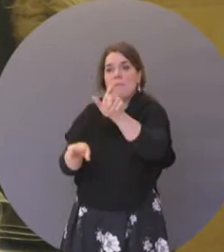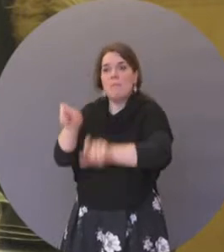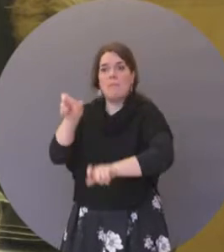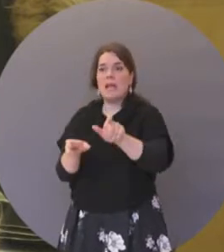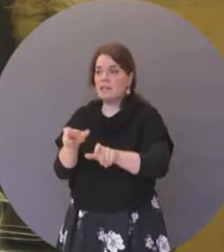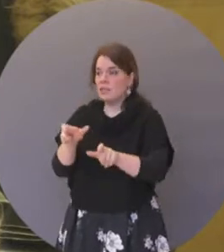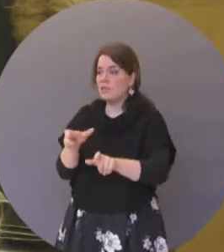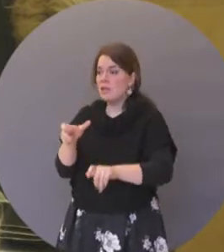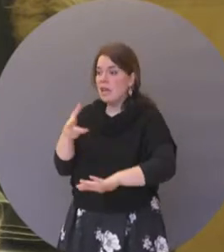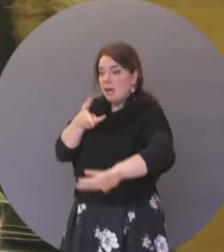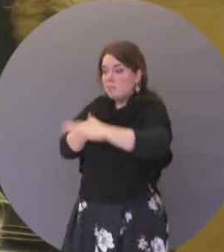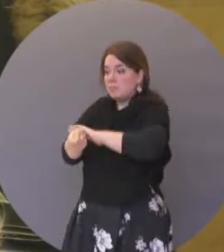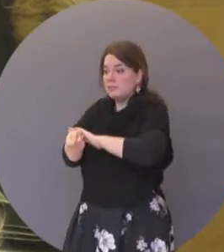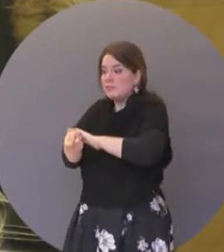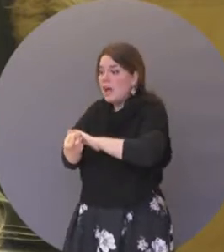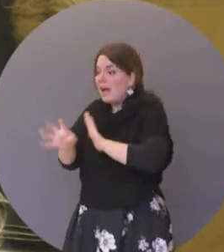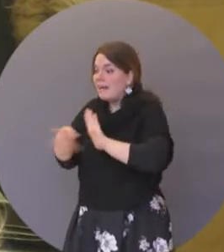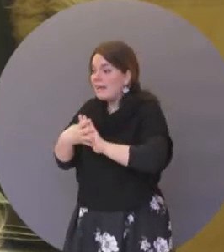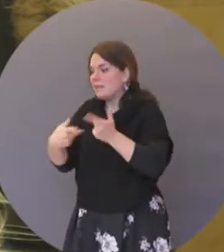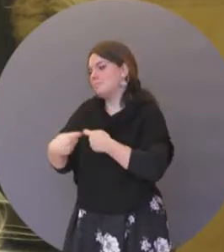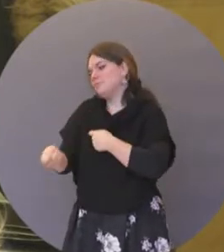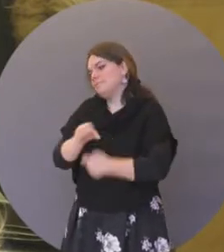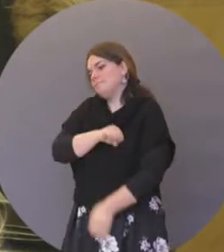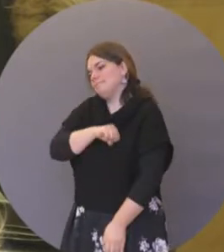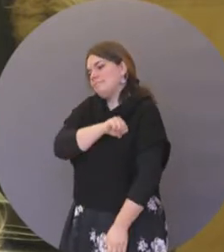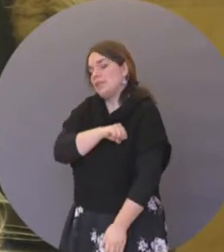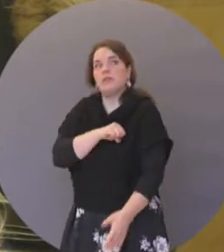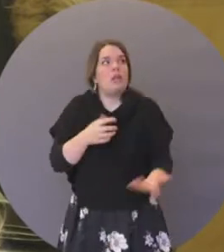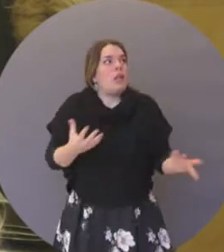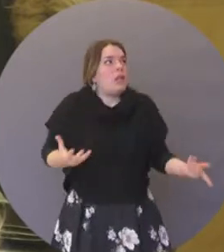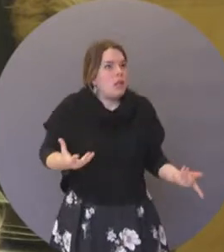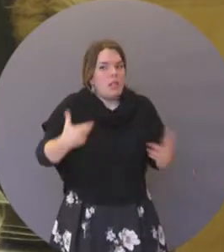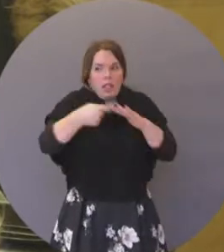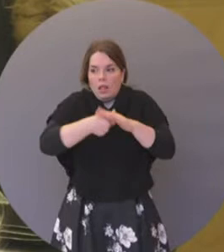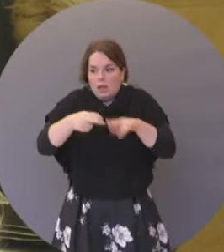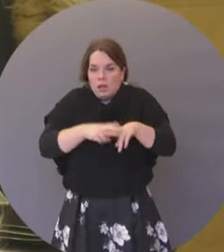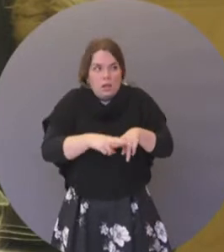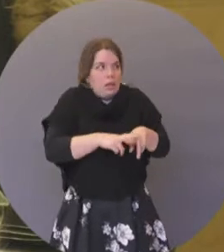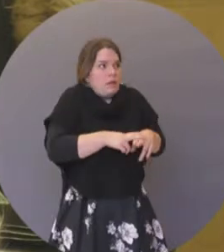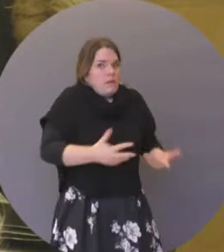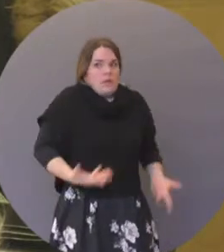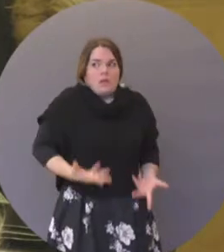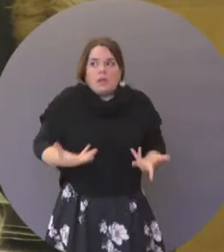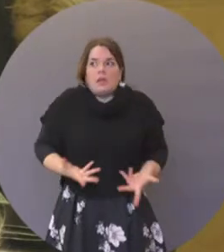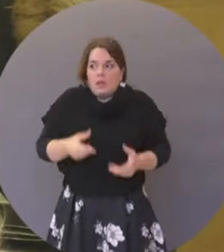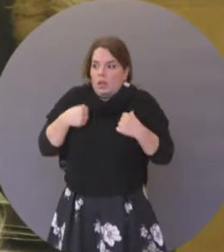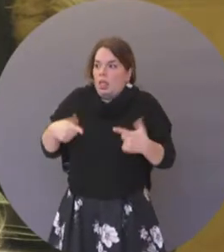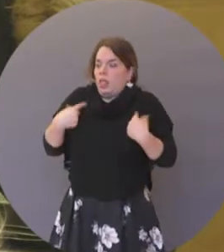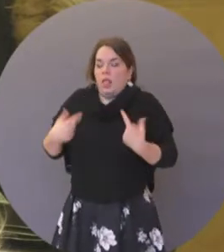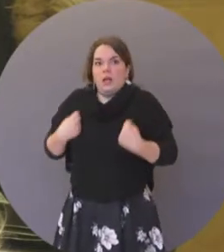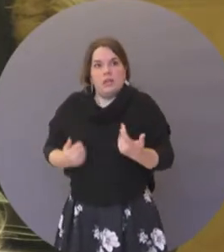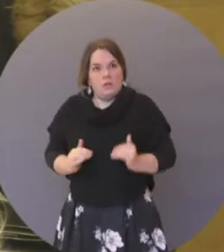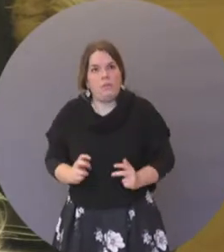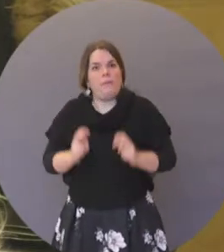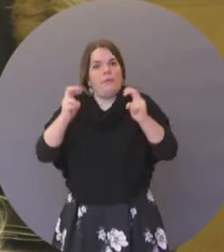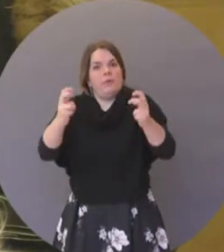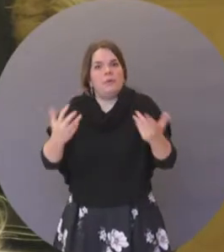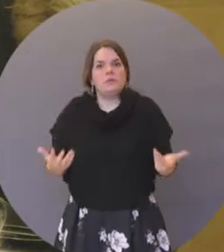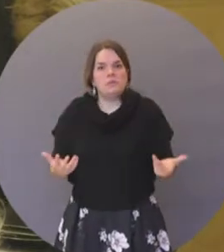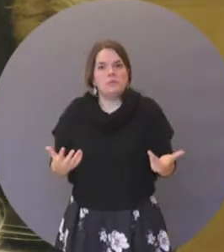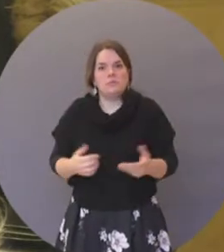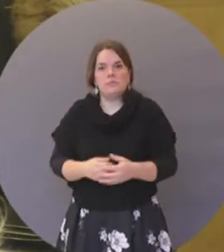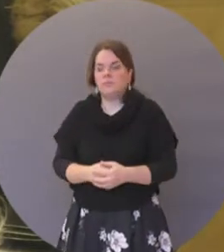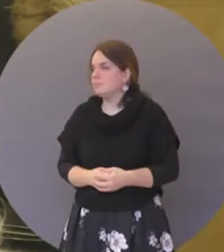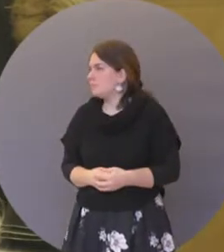des dispositifs et qui se trouvent fragilisées je participais il y a peu à une journée d'échange